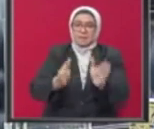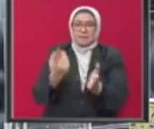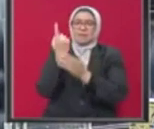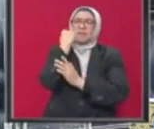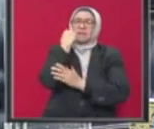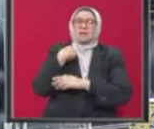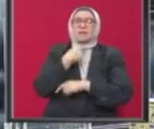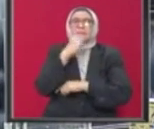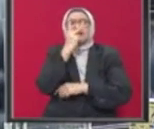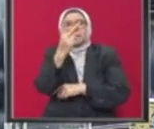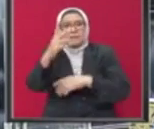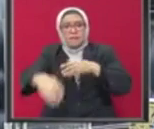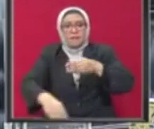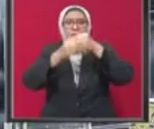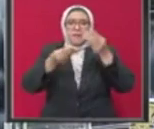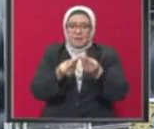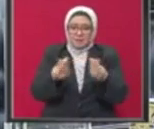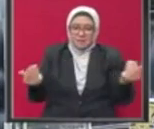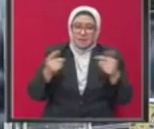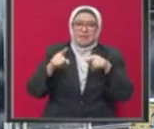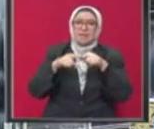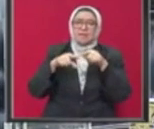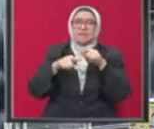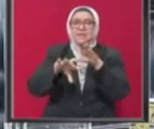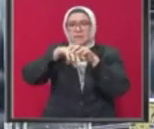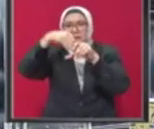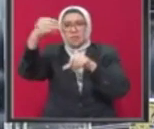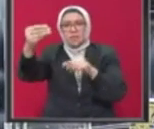dana insentif pengeluaran getah IPG